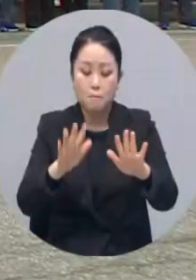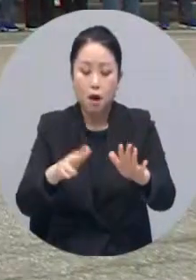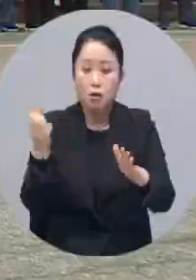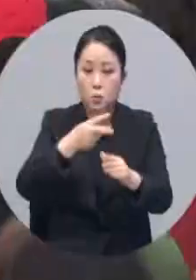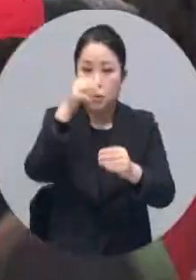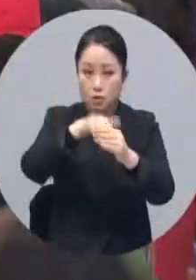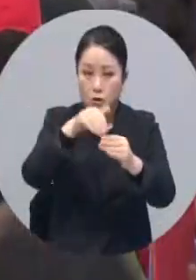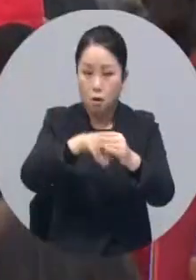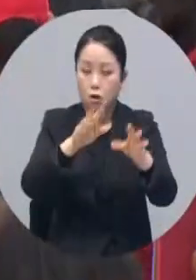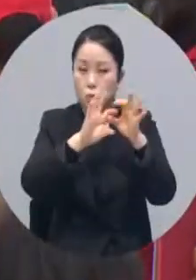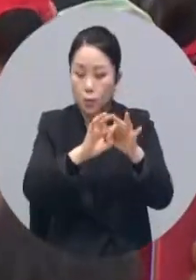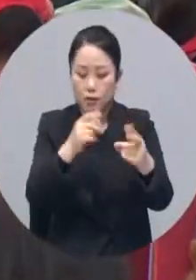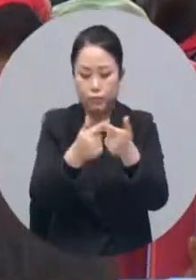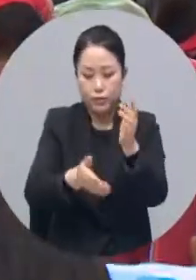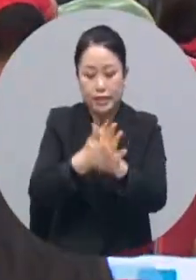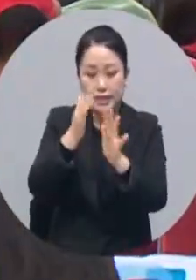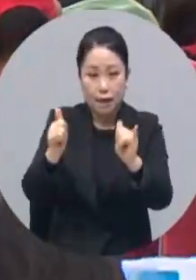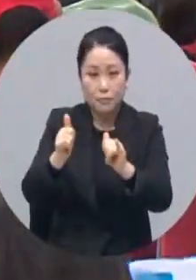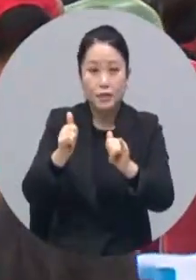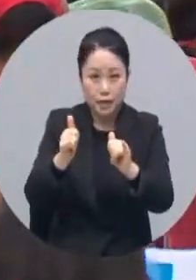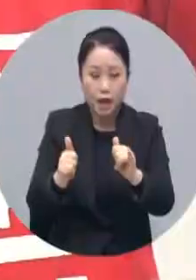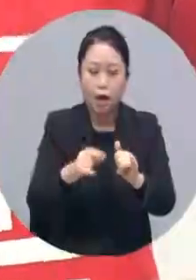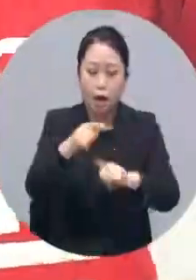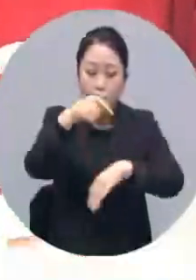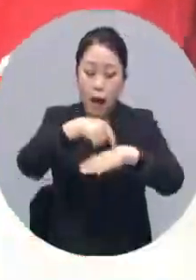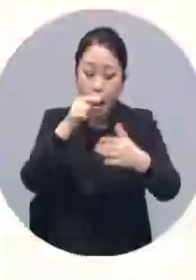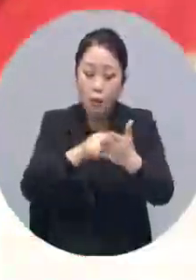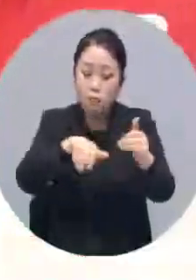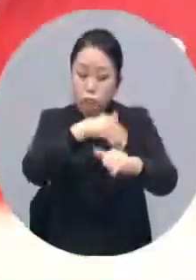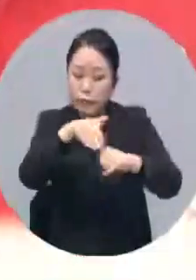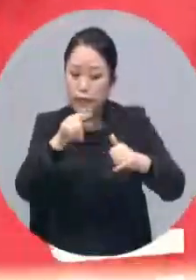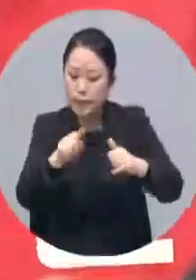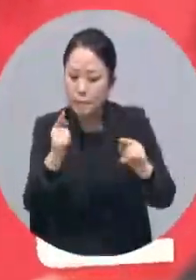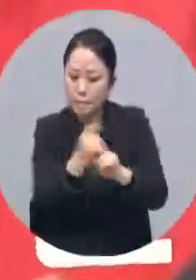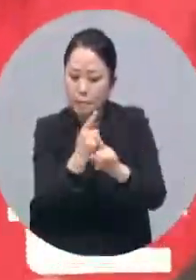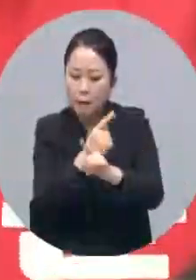통해 부산 민심이 얼마나 어떻게 달라졌을지